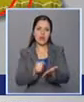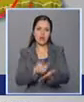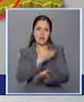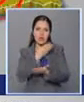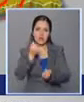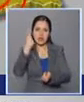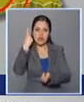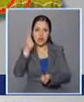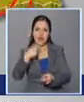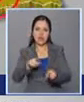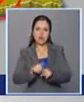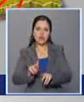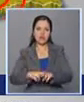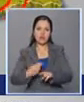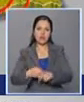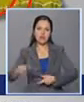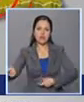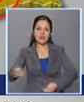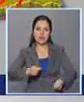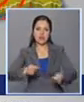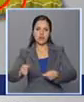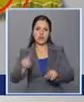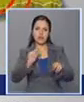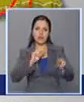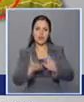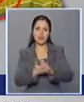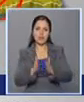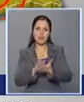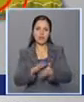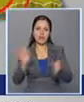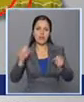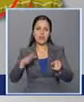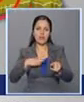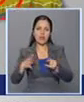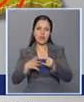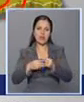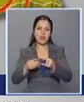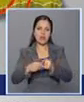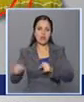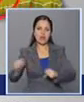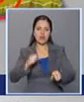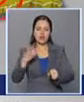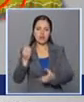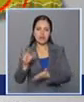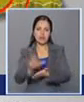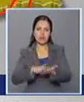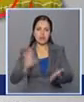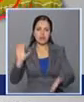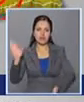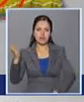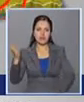разрушениях не поступала. Департамент по чрезвычайным ситуациям не исключает, что колебания с незначительной силой еще будут продолжаться.